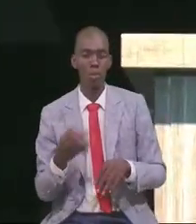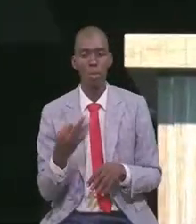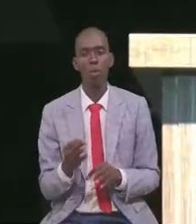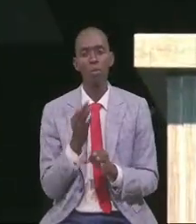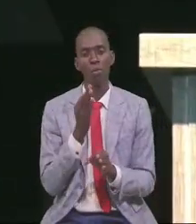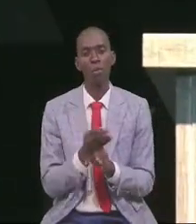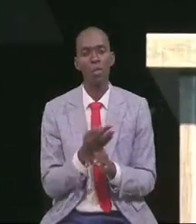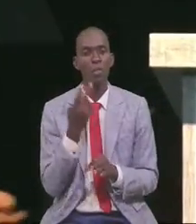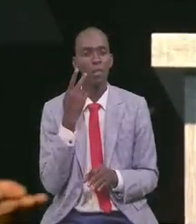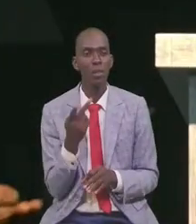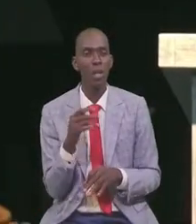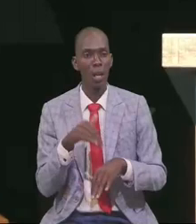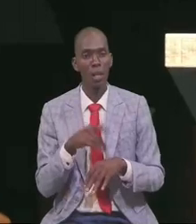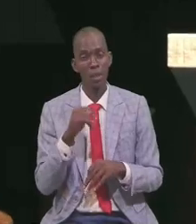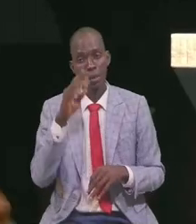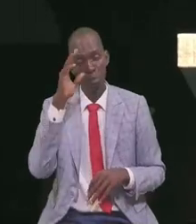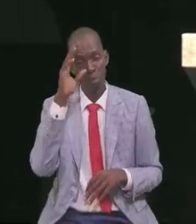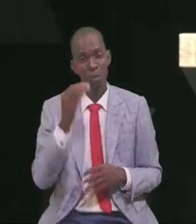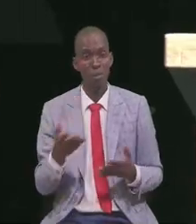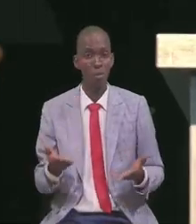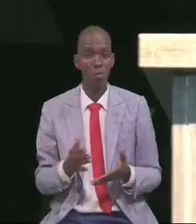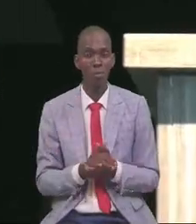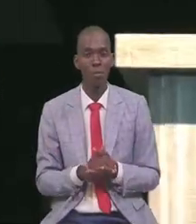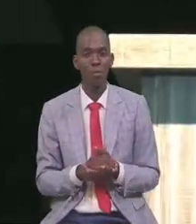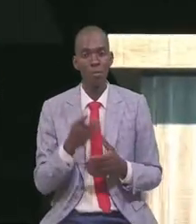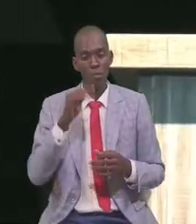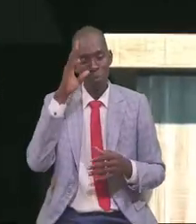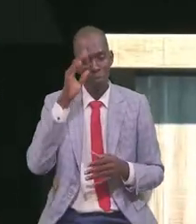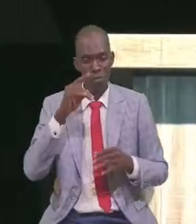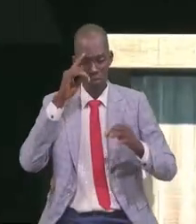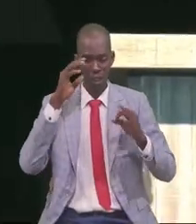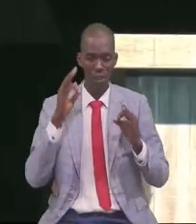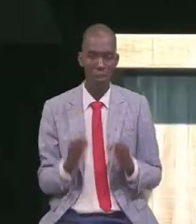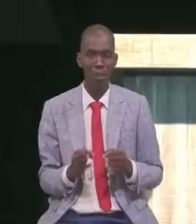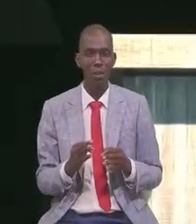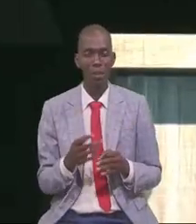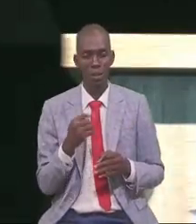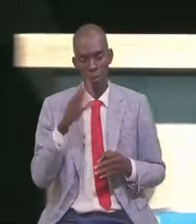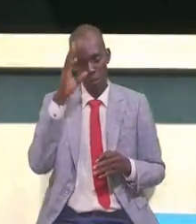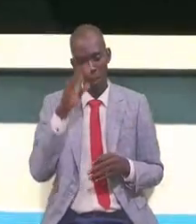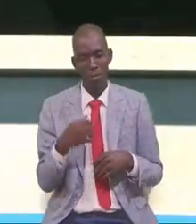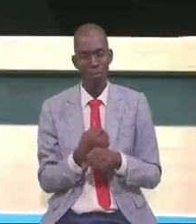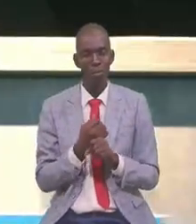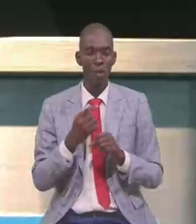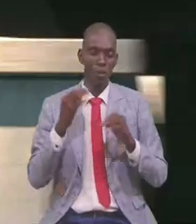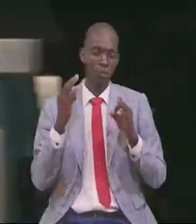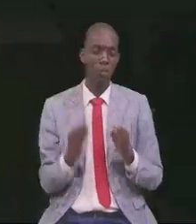hommes déterminés. Voyez les hommes décisifs. Voyez les